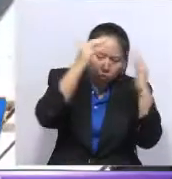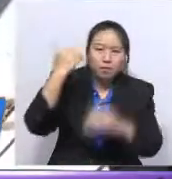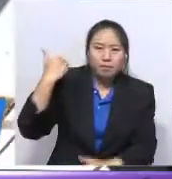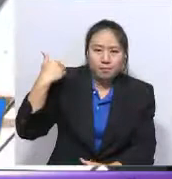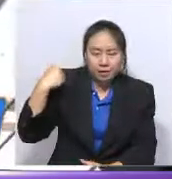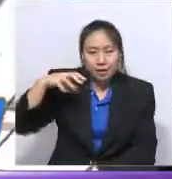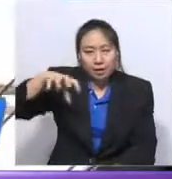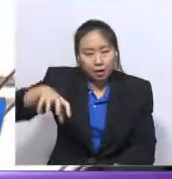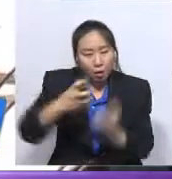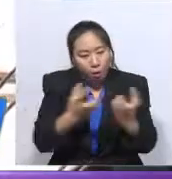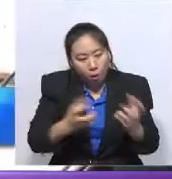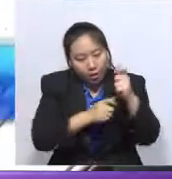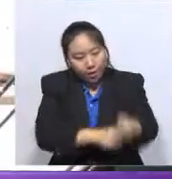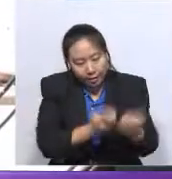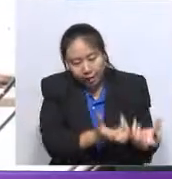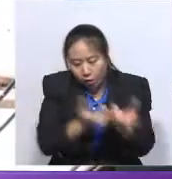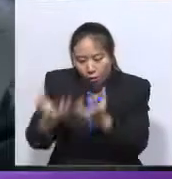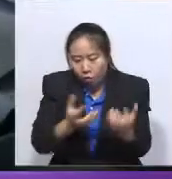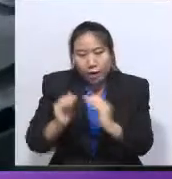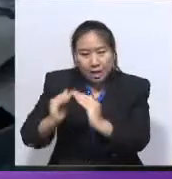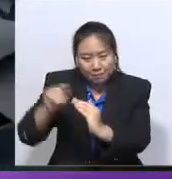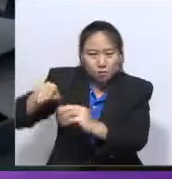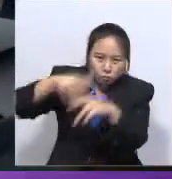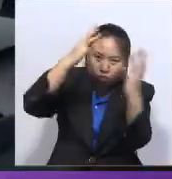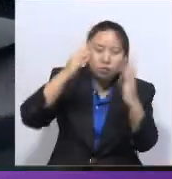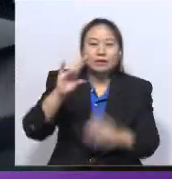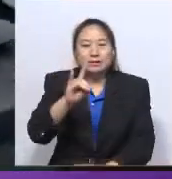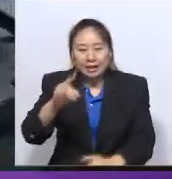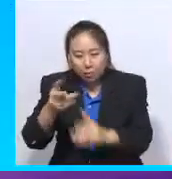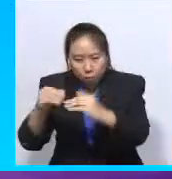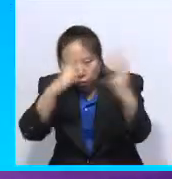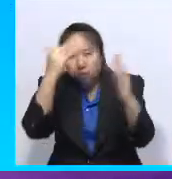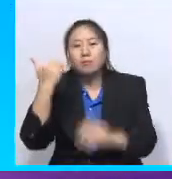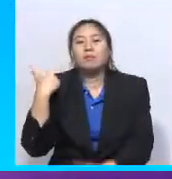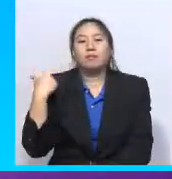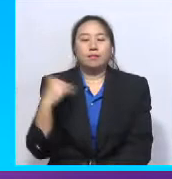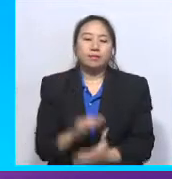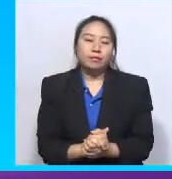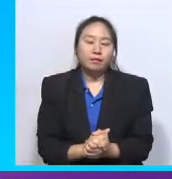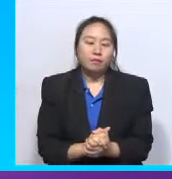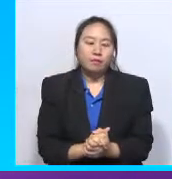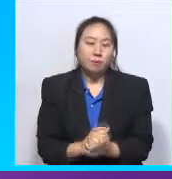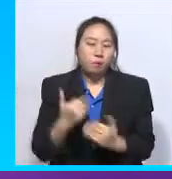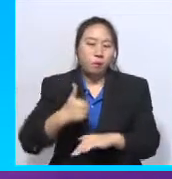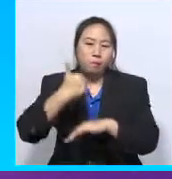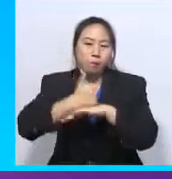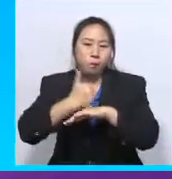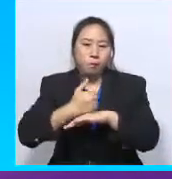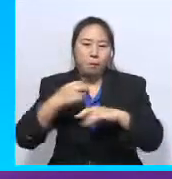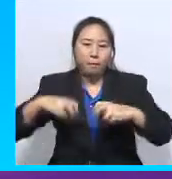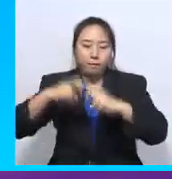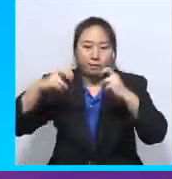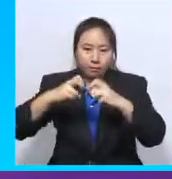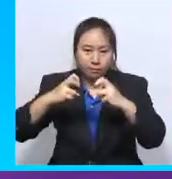รงเก็บพืชผลทางการเกษตรและคอกสัตว์ด้วยค่ะขณะที่นายอัธพรสิงหวิชัยนะคะผู้ว่าราชการจังหวัดสุ